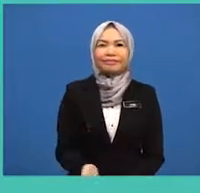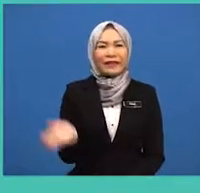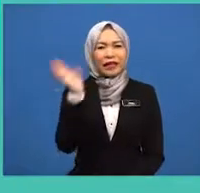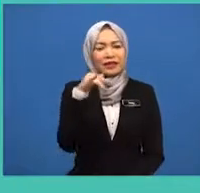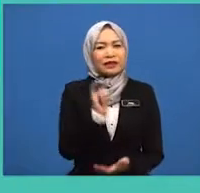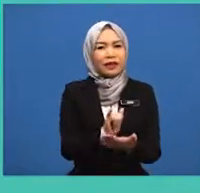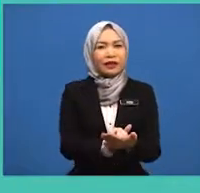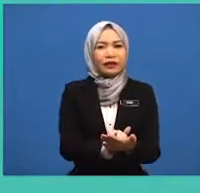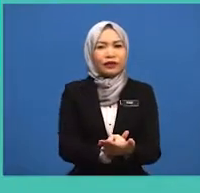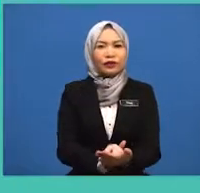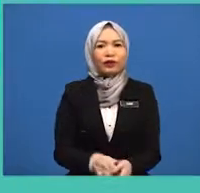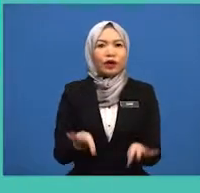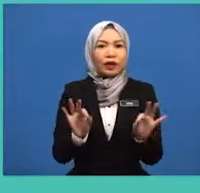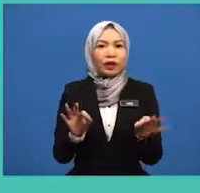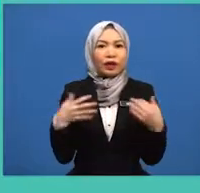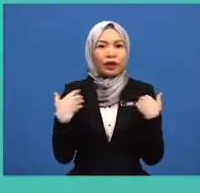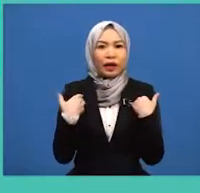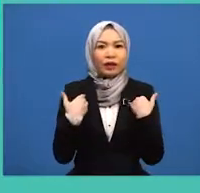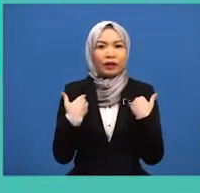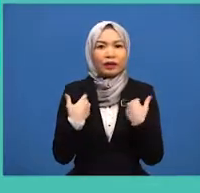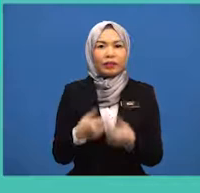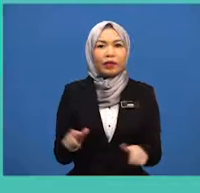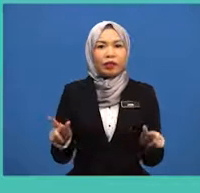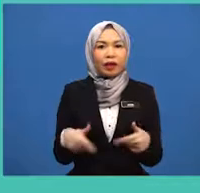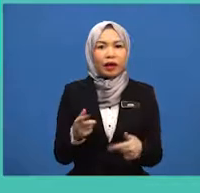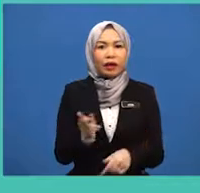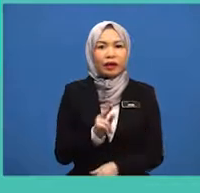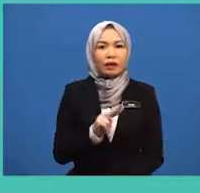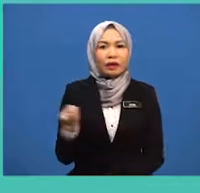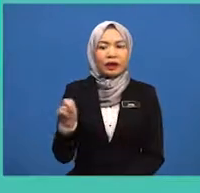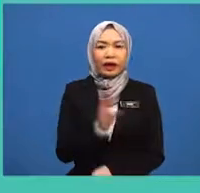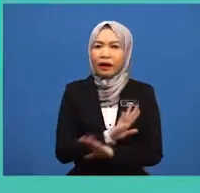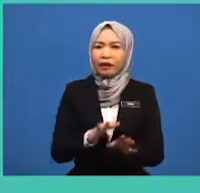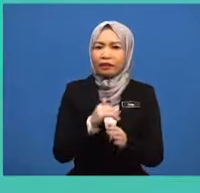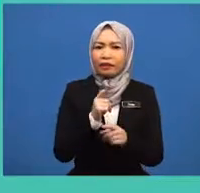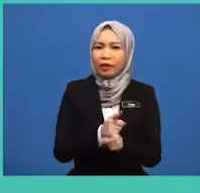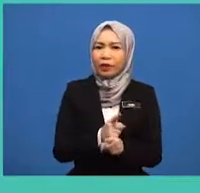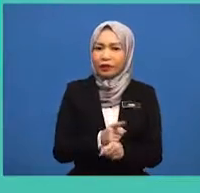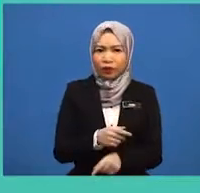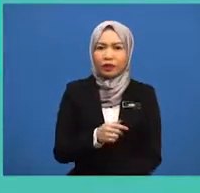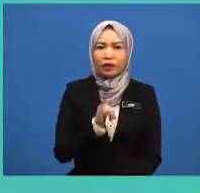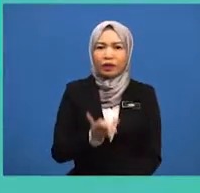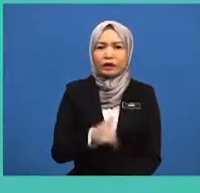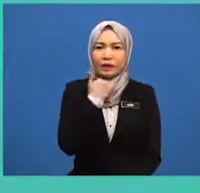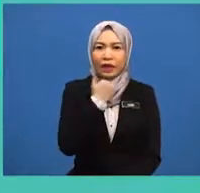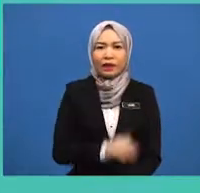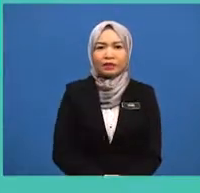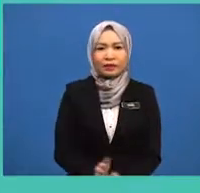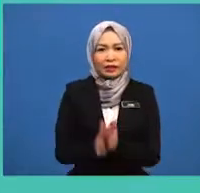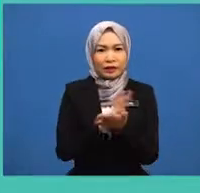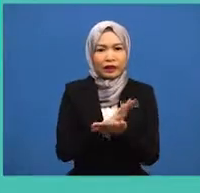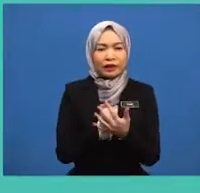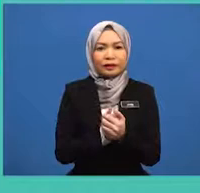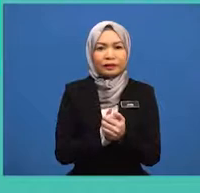Selain itu, murid-murid, jika pelaksanaan yang tidak betul juga boleh menyebabkan sesuatu ralat itu